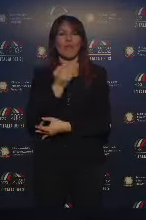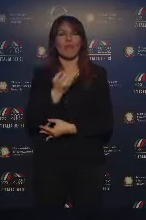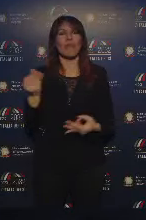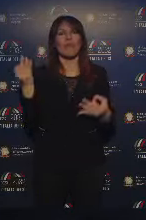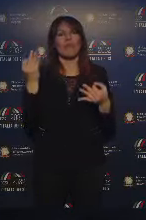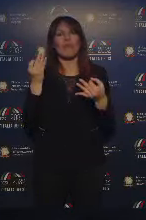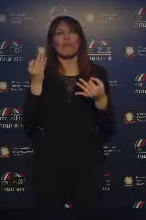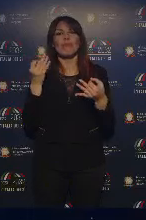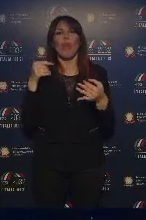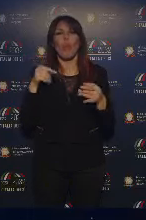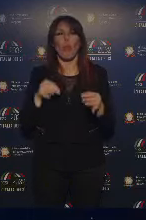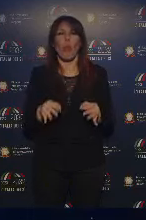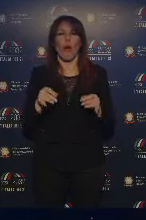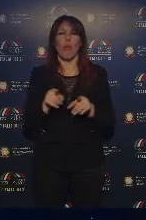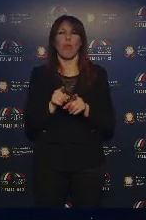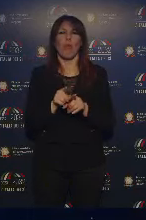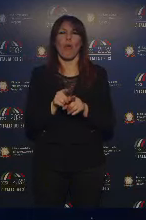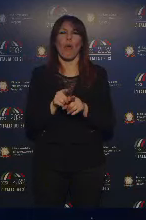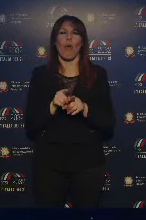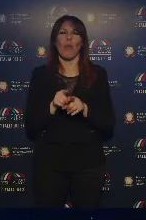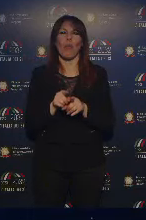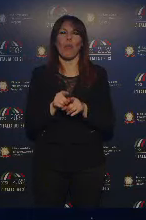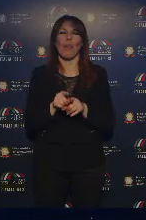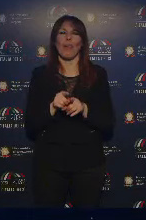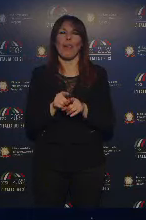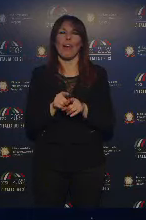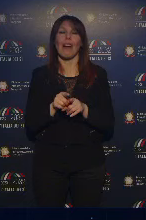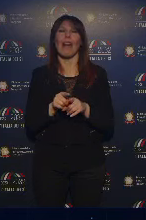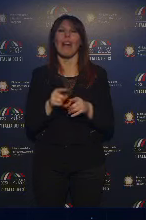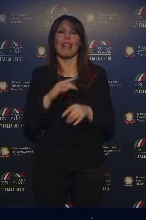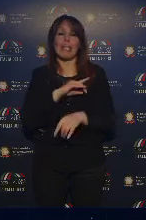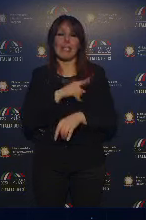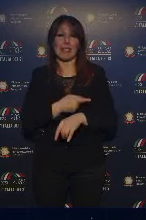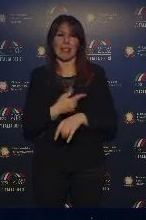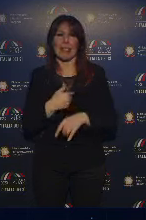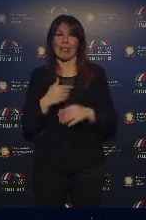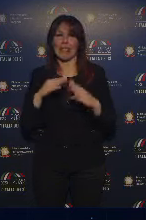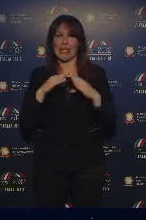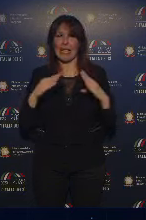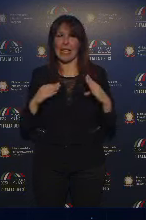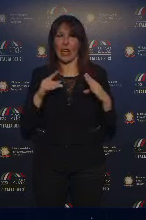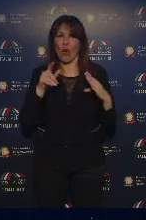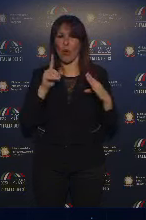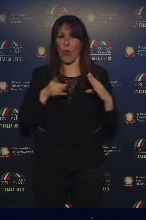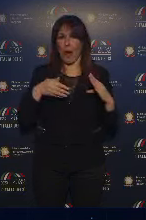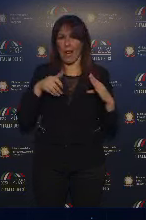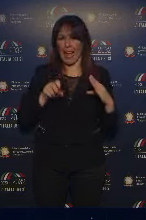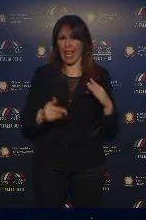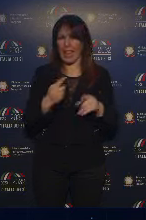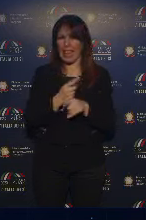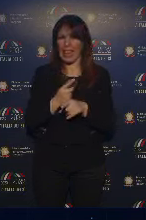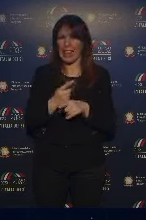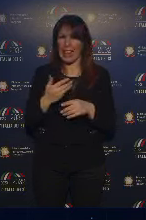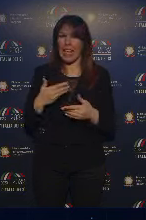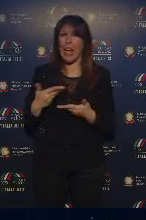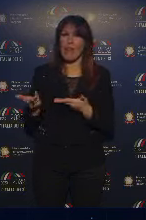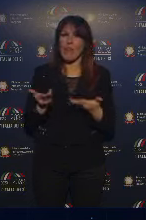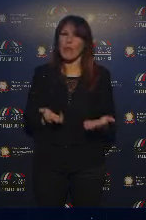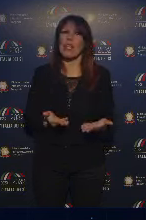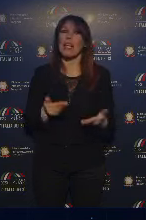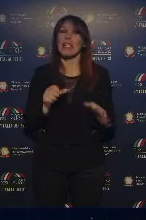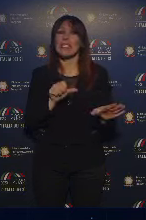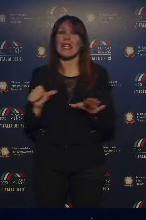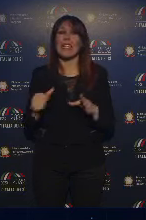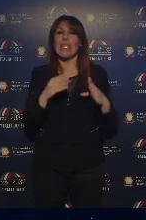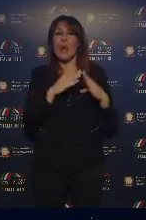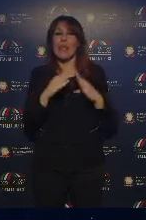proprio qua siamo a casa del sindaco guarente recupero di 66 unità abitative